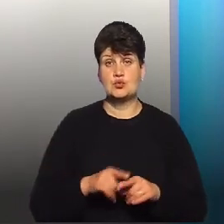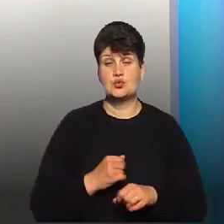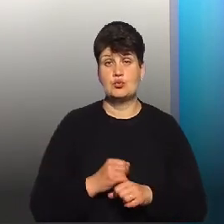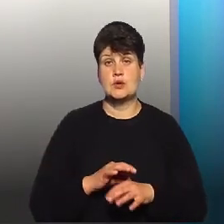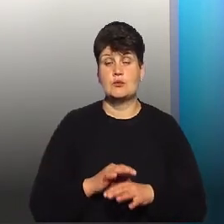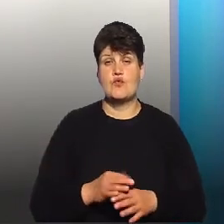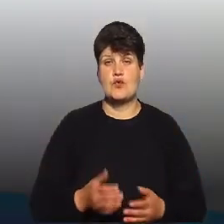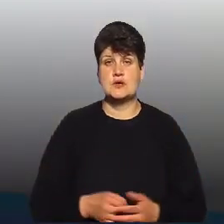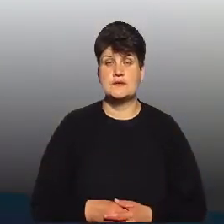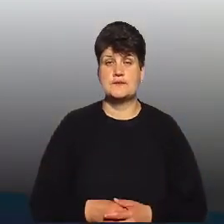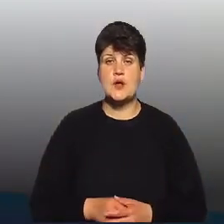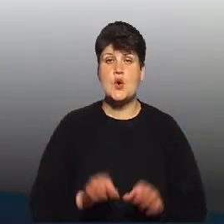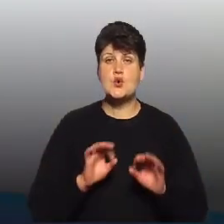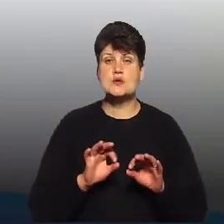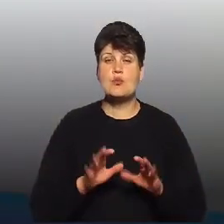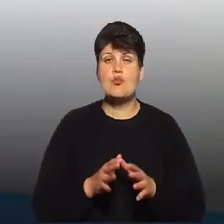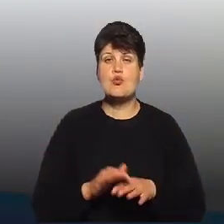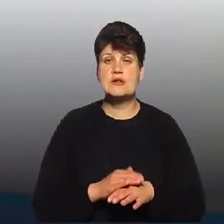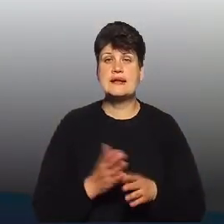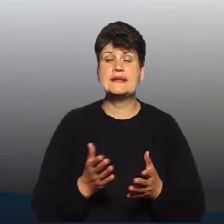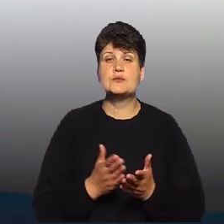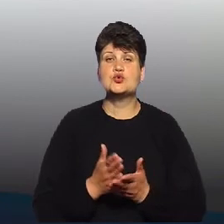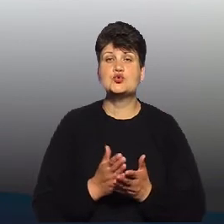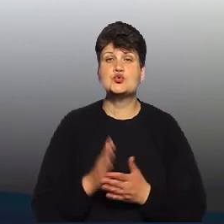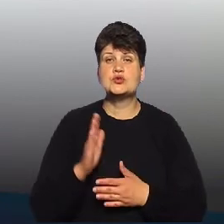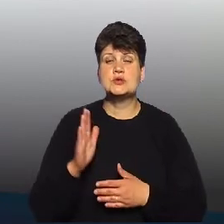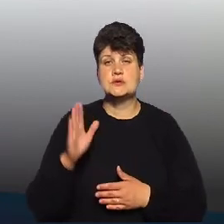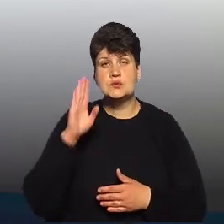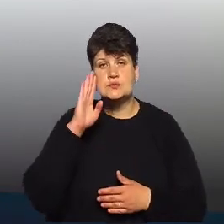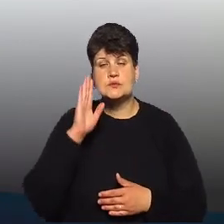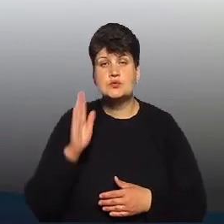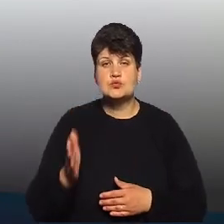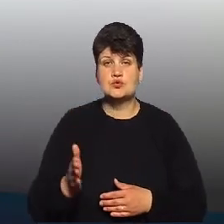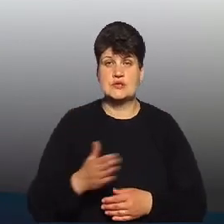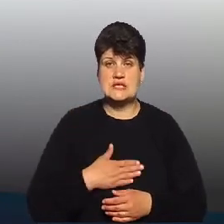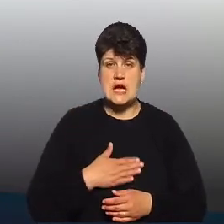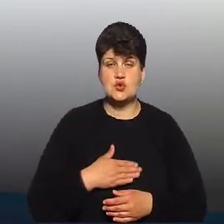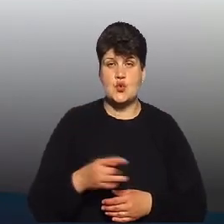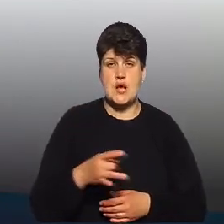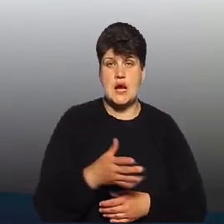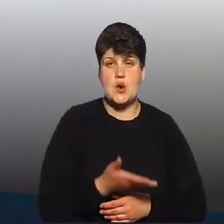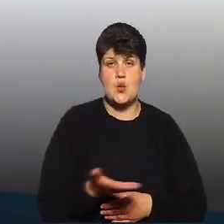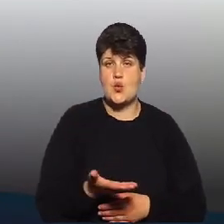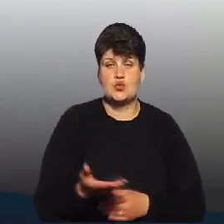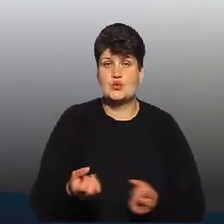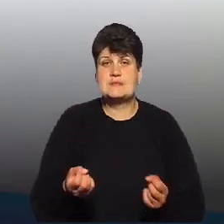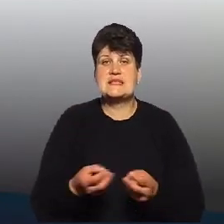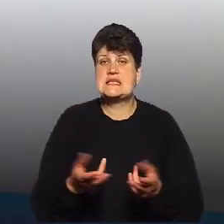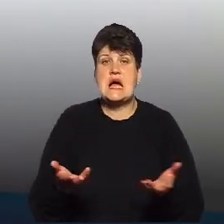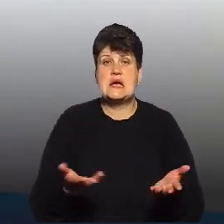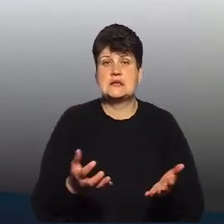І розкажіть, будь ласка, більше, де служитимуть призовники, зокрема, із нашого регіону, які спеціалізації